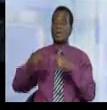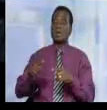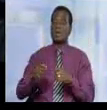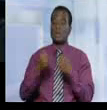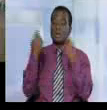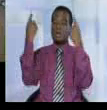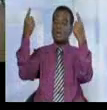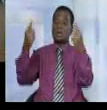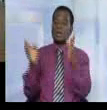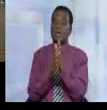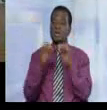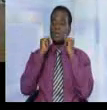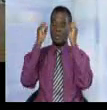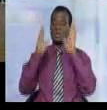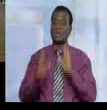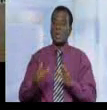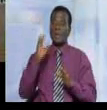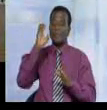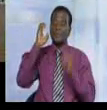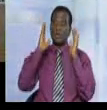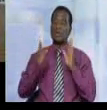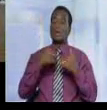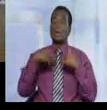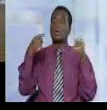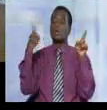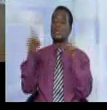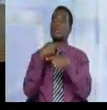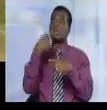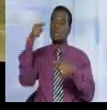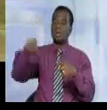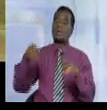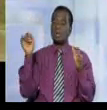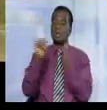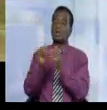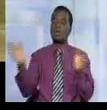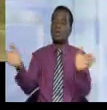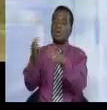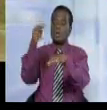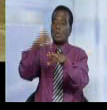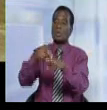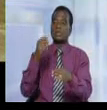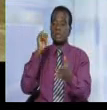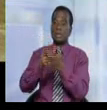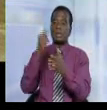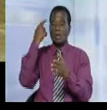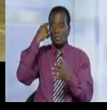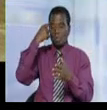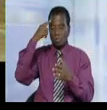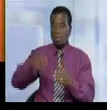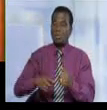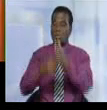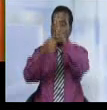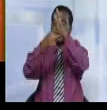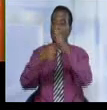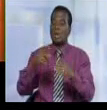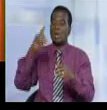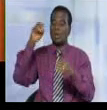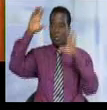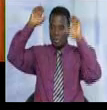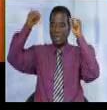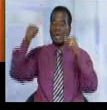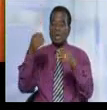de l'école ivoirienne. Le conférencier a aussi souligné que cette mobilisation vise également à démontrer au chef de l'État qu'à